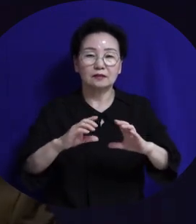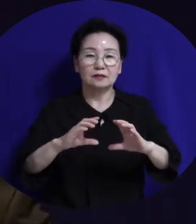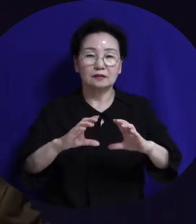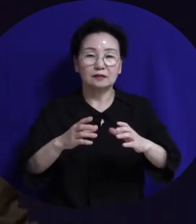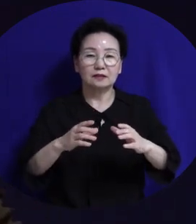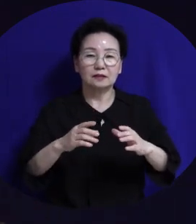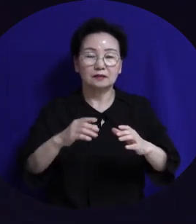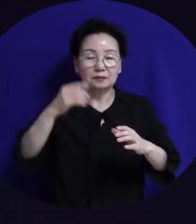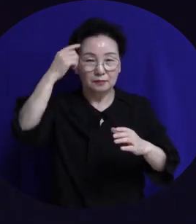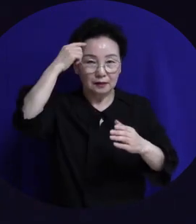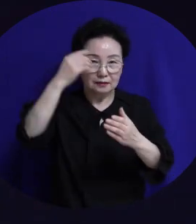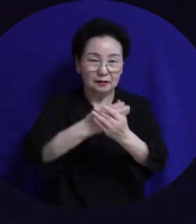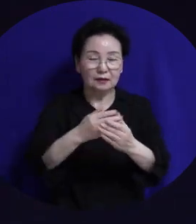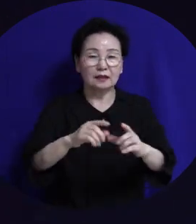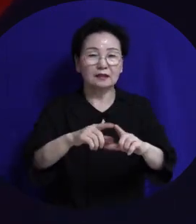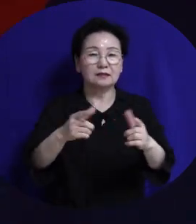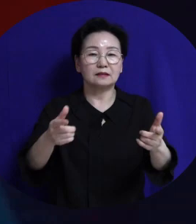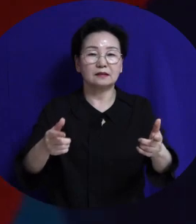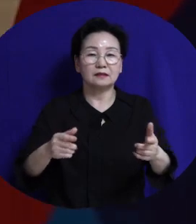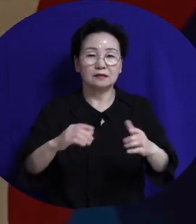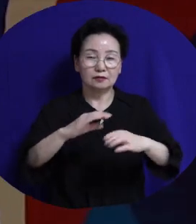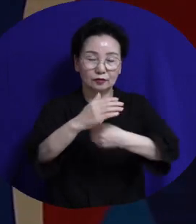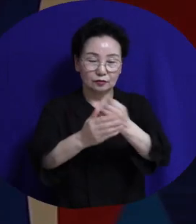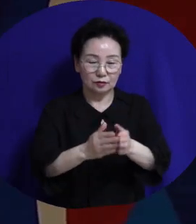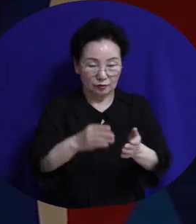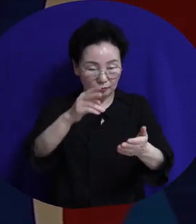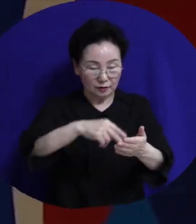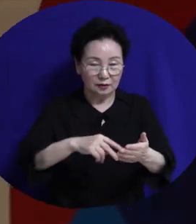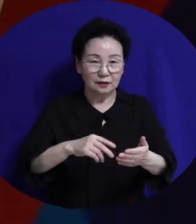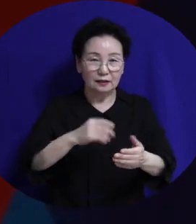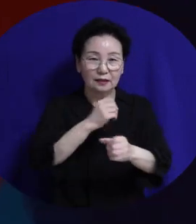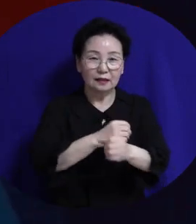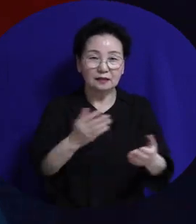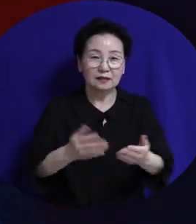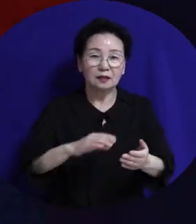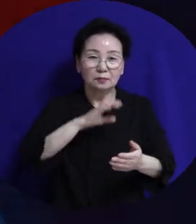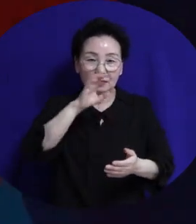아닙니다. 성경을 보니까 한 거 대하고